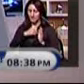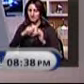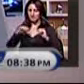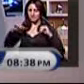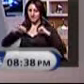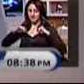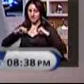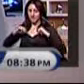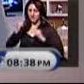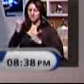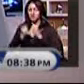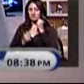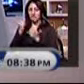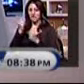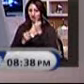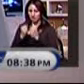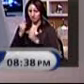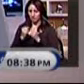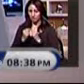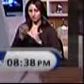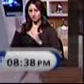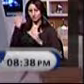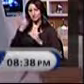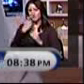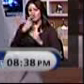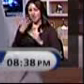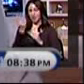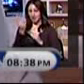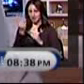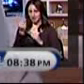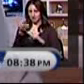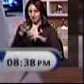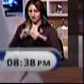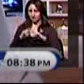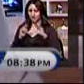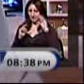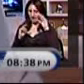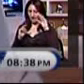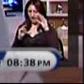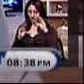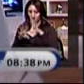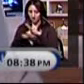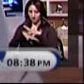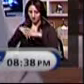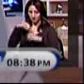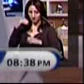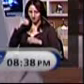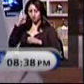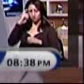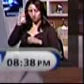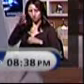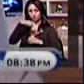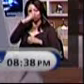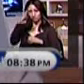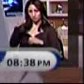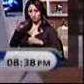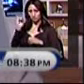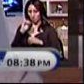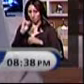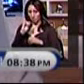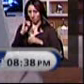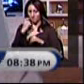احداث تقع في زمن الاربعينات؟ هو اصل كتابه الروايه بيبقى في جزء منها تخطيط، بس في جزء منها